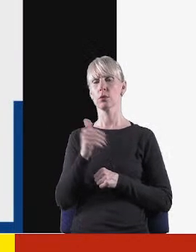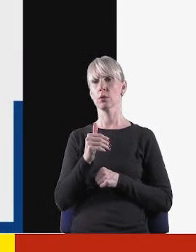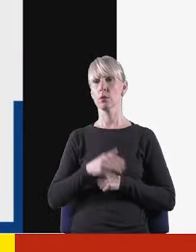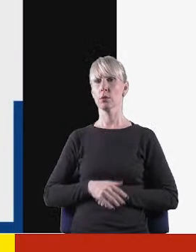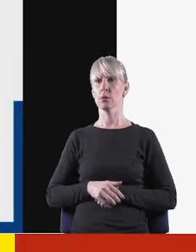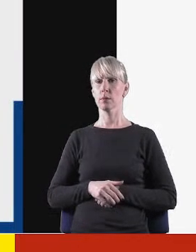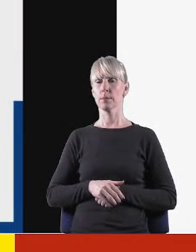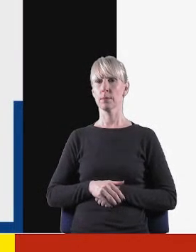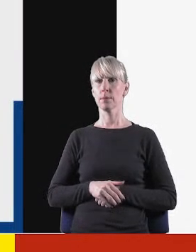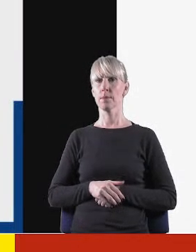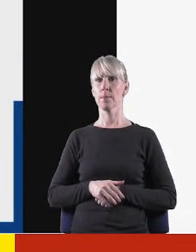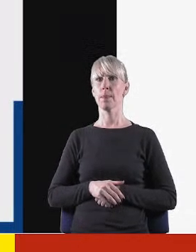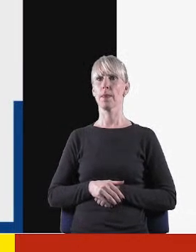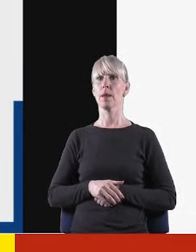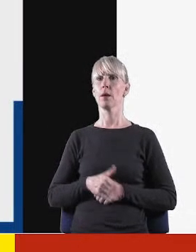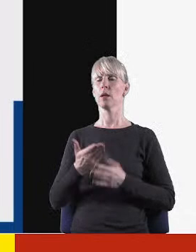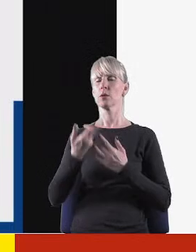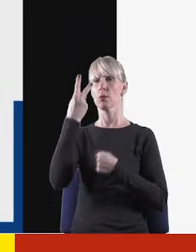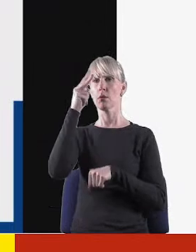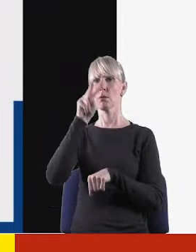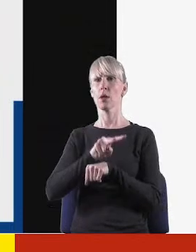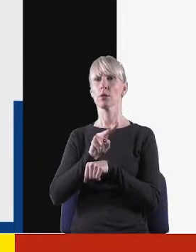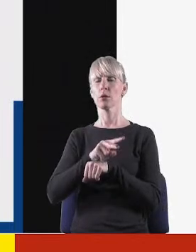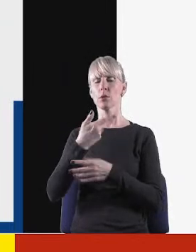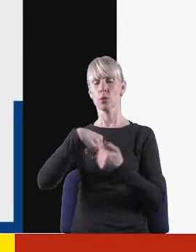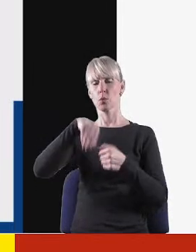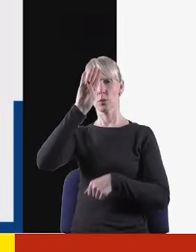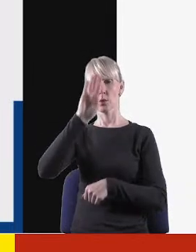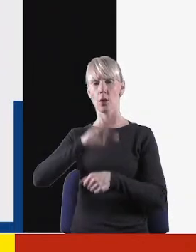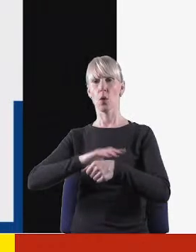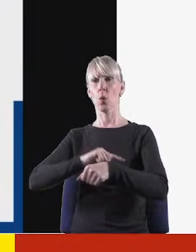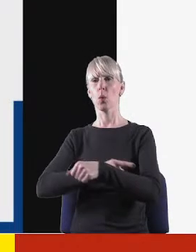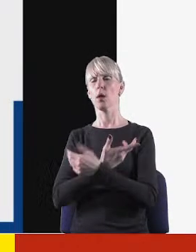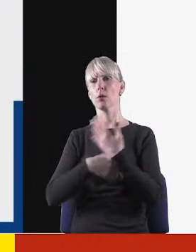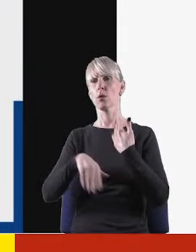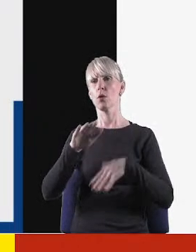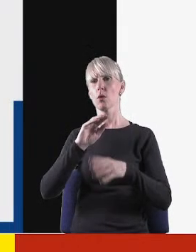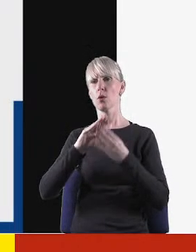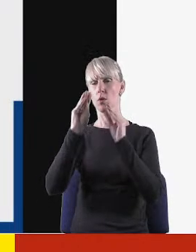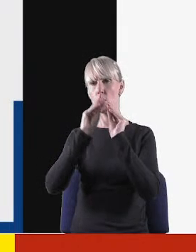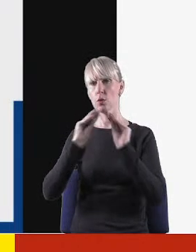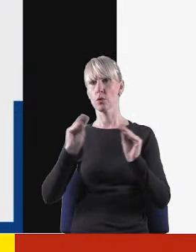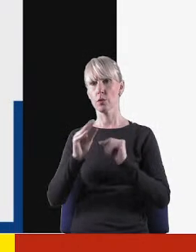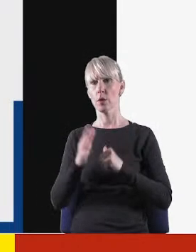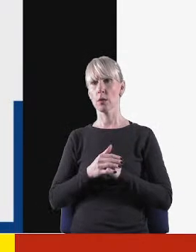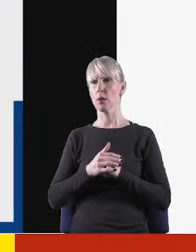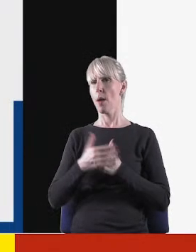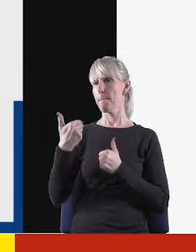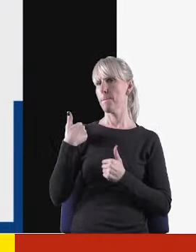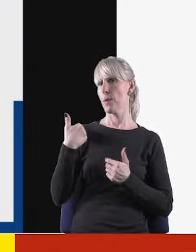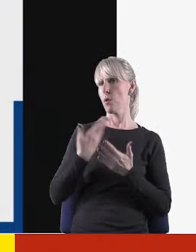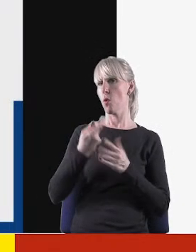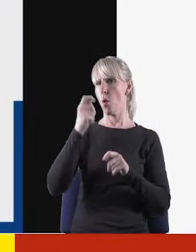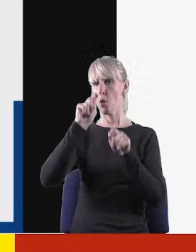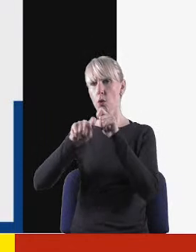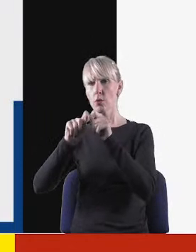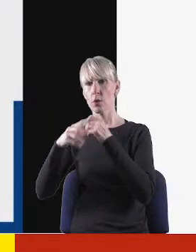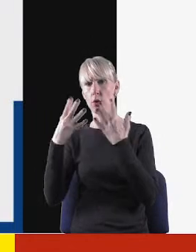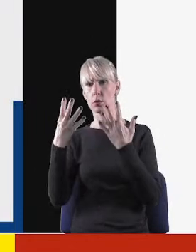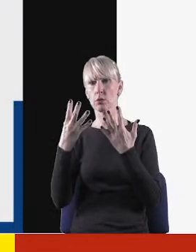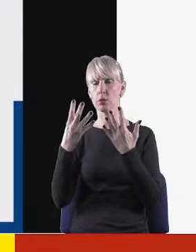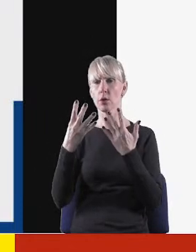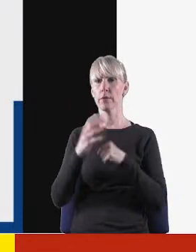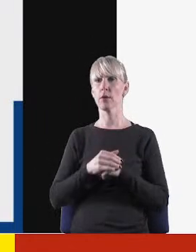przez łódzkiego kuratora oświaty. Przeprowadzono 9 kontroli